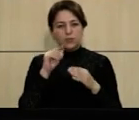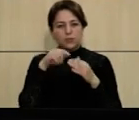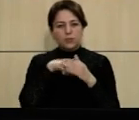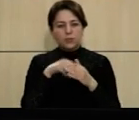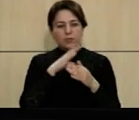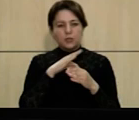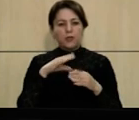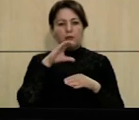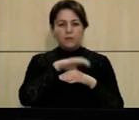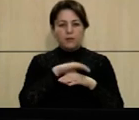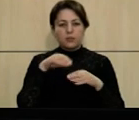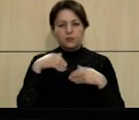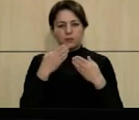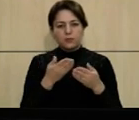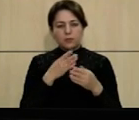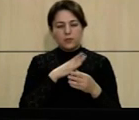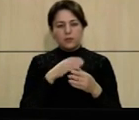isbotlab bergan. Falis